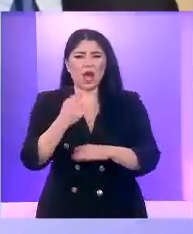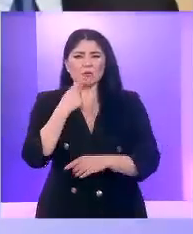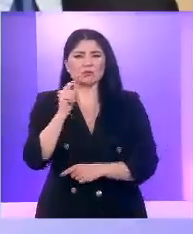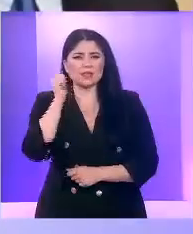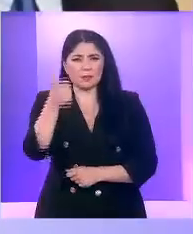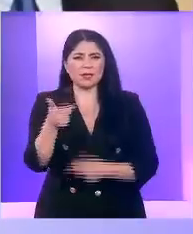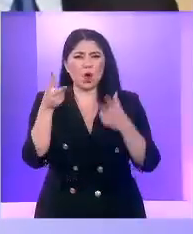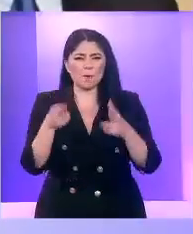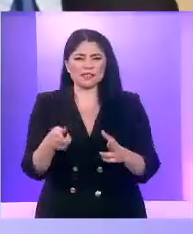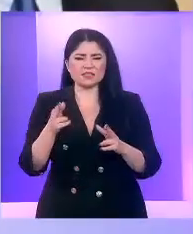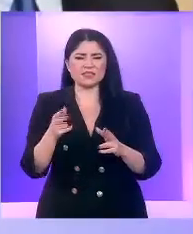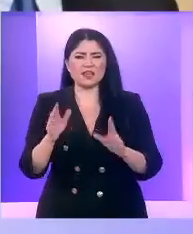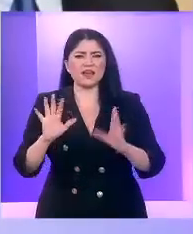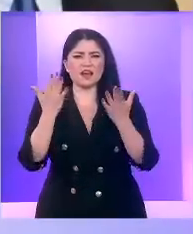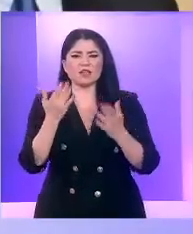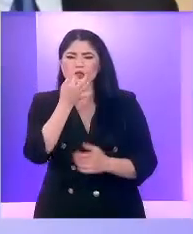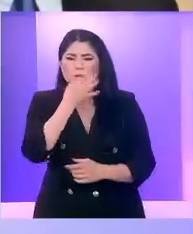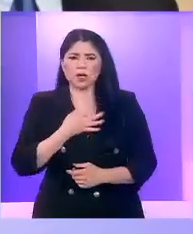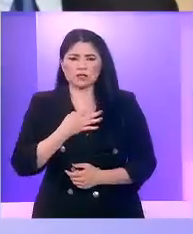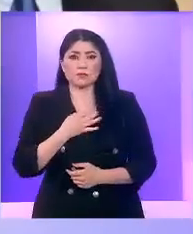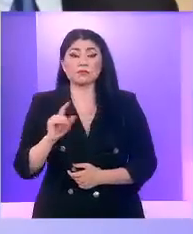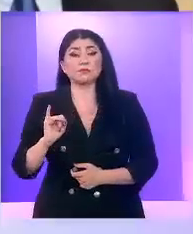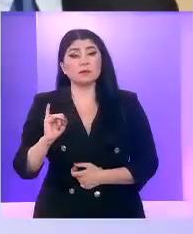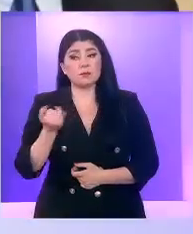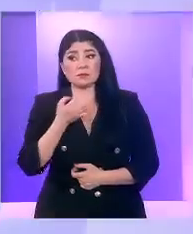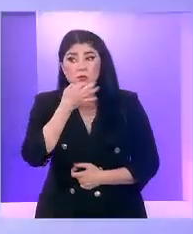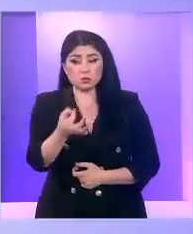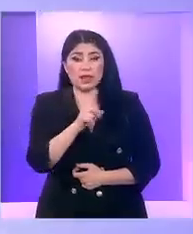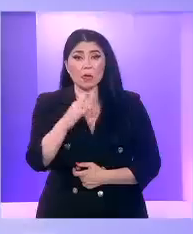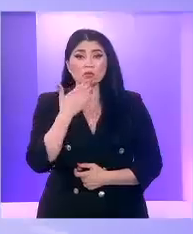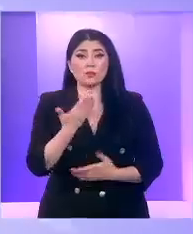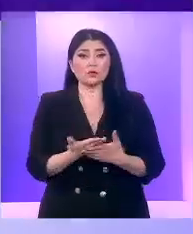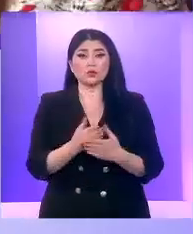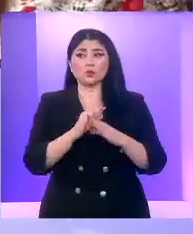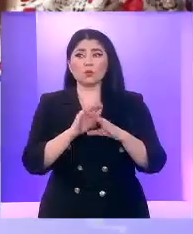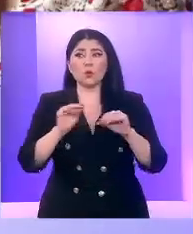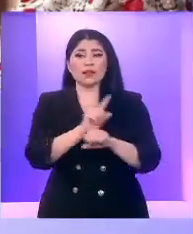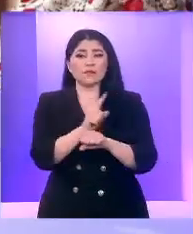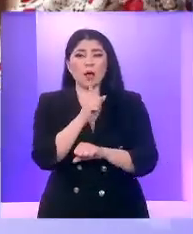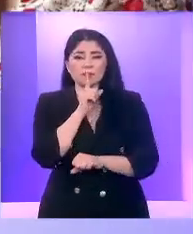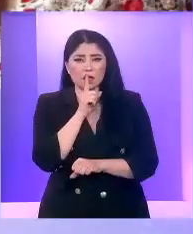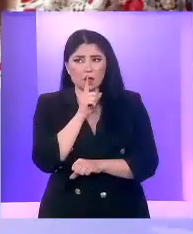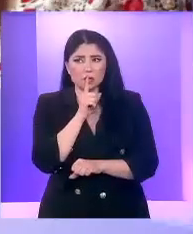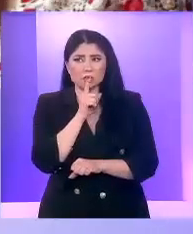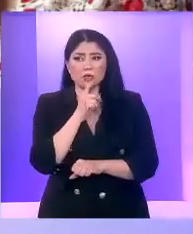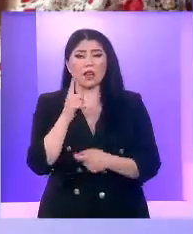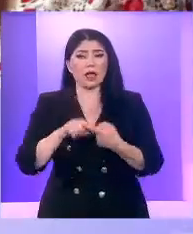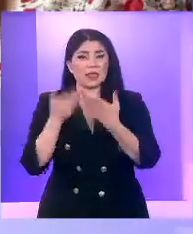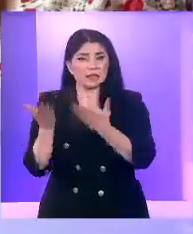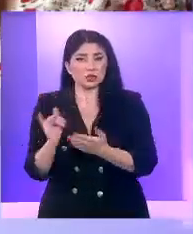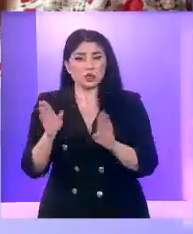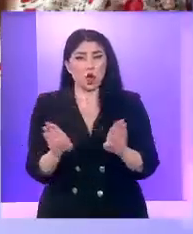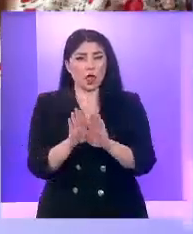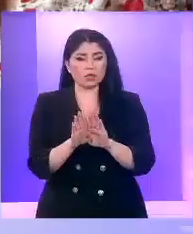mâine încetați greva? Spuneți-mi și mie. Mi-am exprimat nemulțumirea pentru o îndelungă tăcere. Pentru că în ceea ce mă privește pe mine și